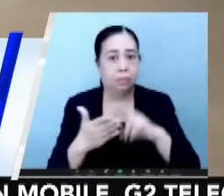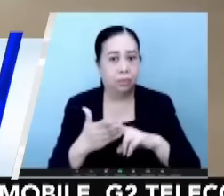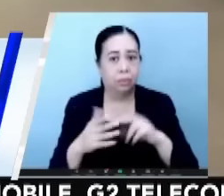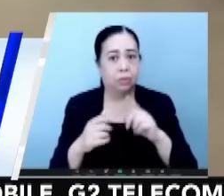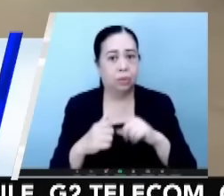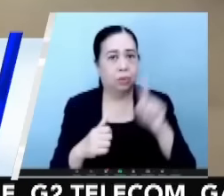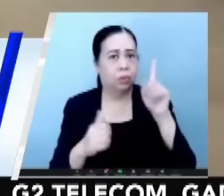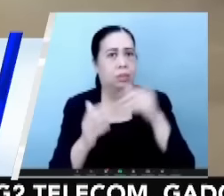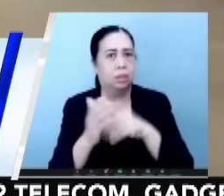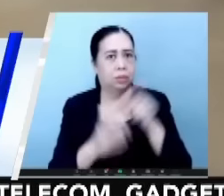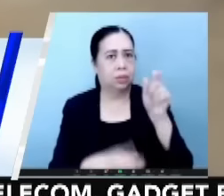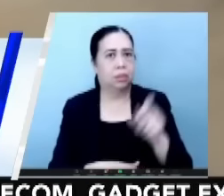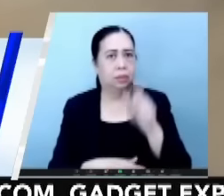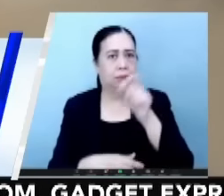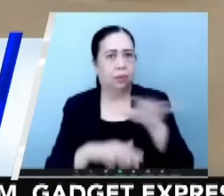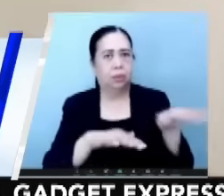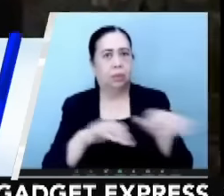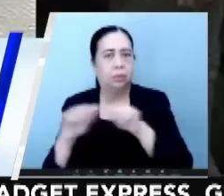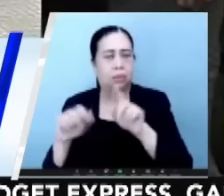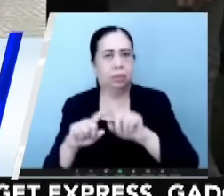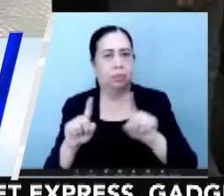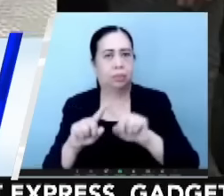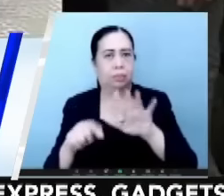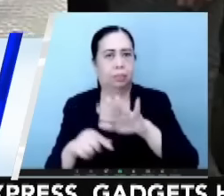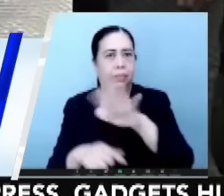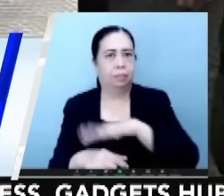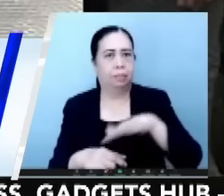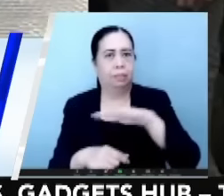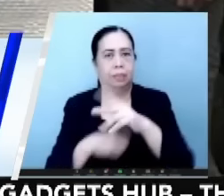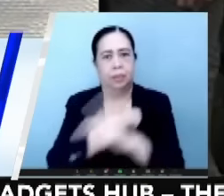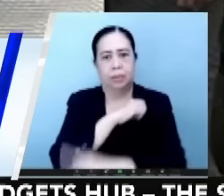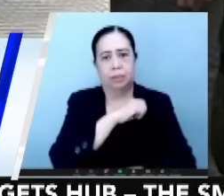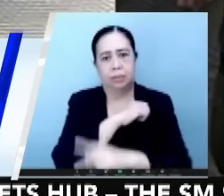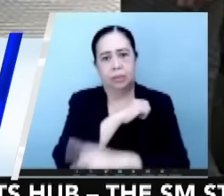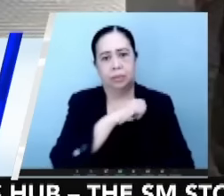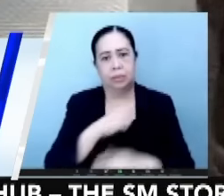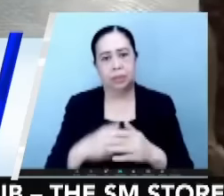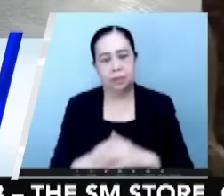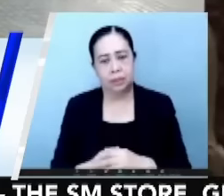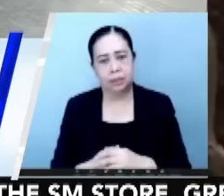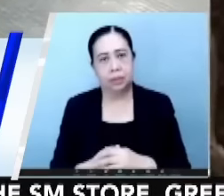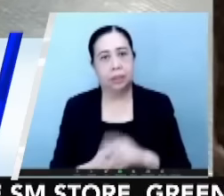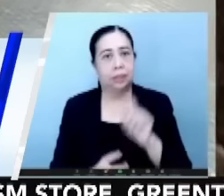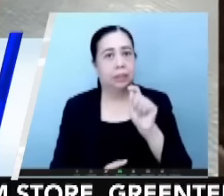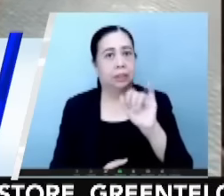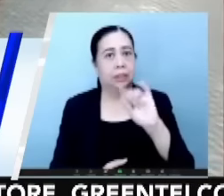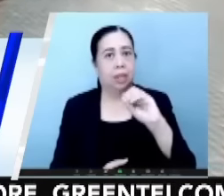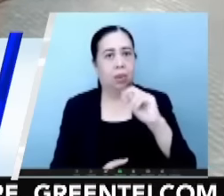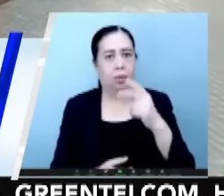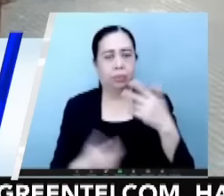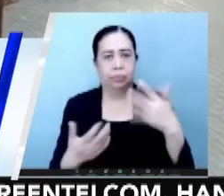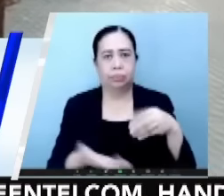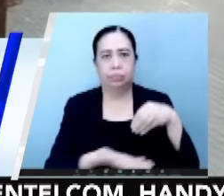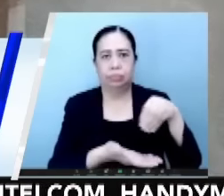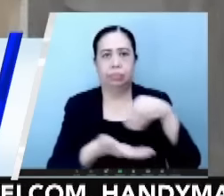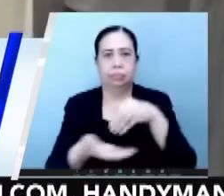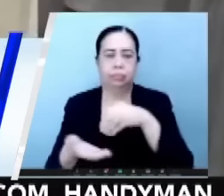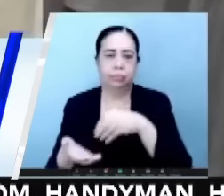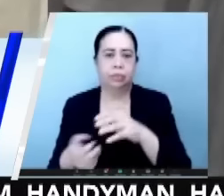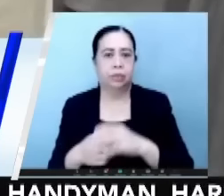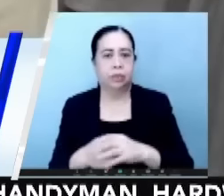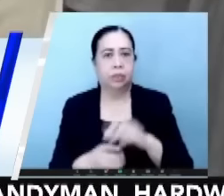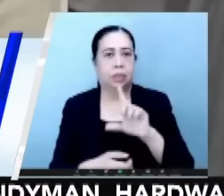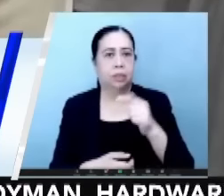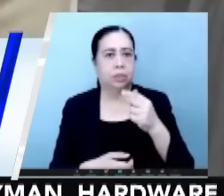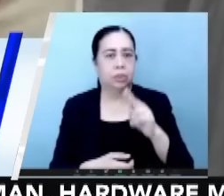individual ang inilikas sa buong lalawigan. Sa bayan ng Siaong, namahagi na ng food pack ang LGU sa mga